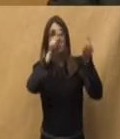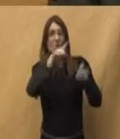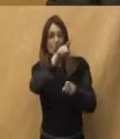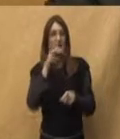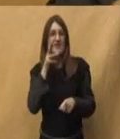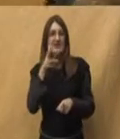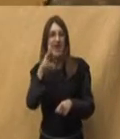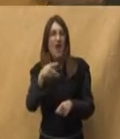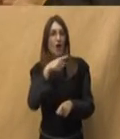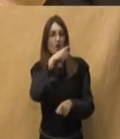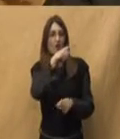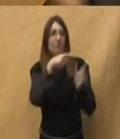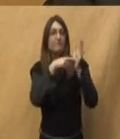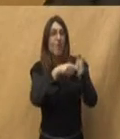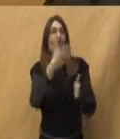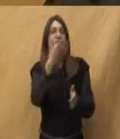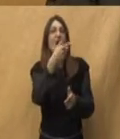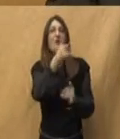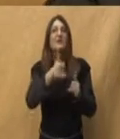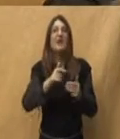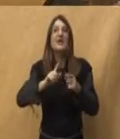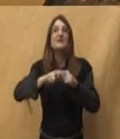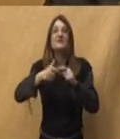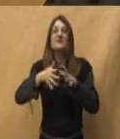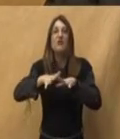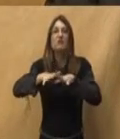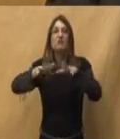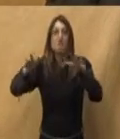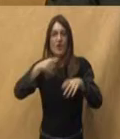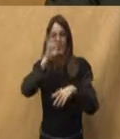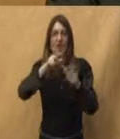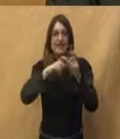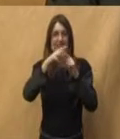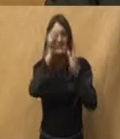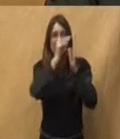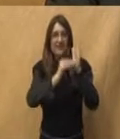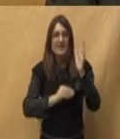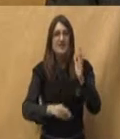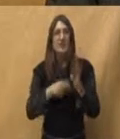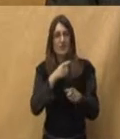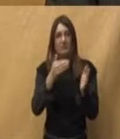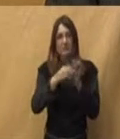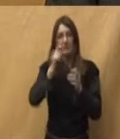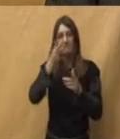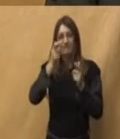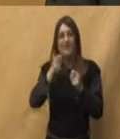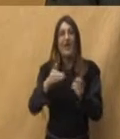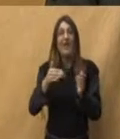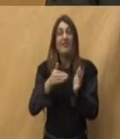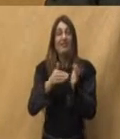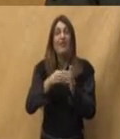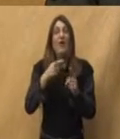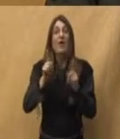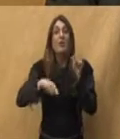je ilustracija kako se stvari razvijaju i oni imaju naravno statistiku koju treba apsolutno uvažavati. Neko bi se trebao zbog